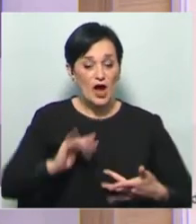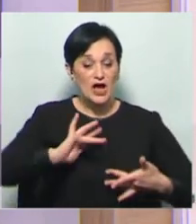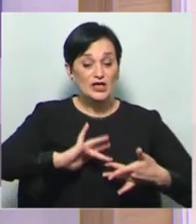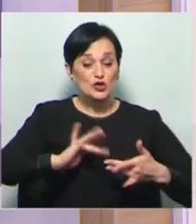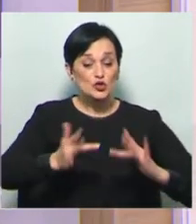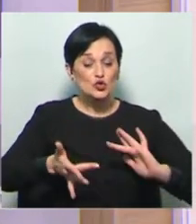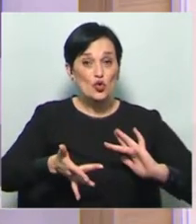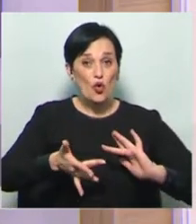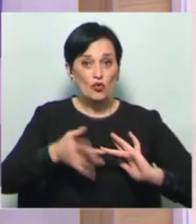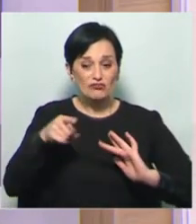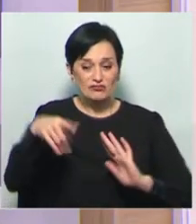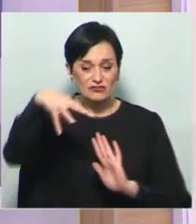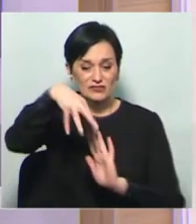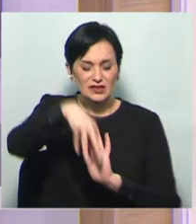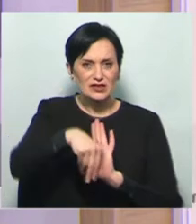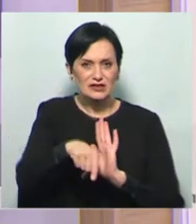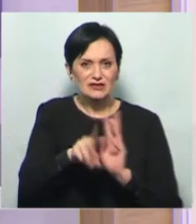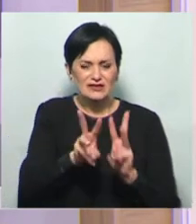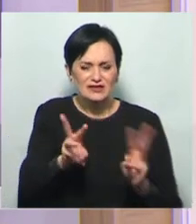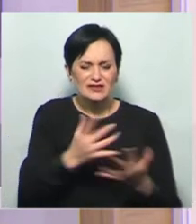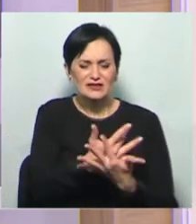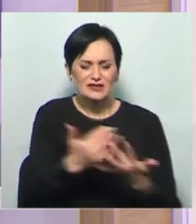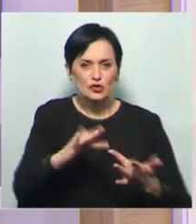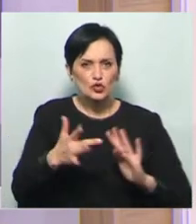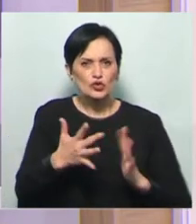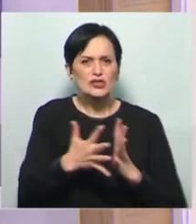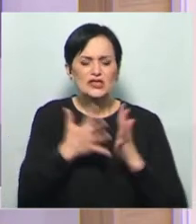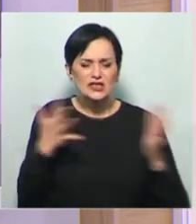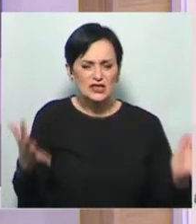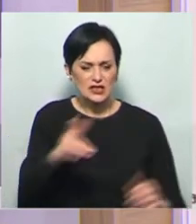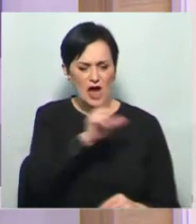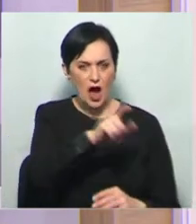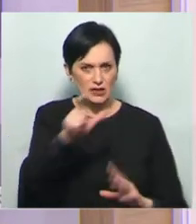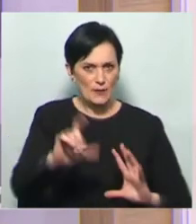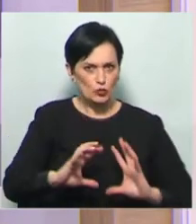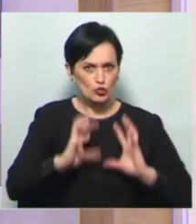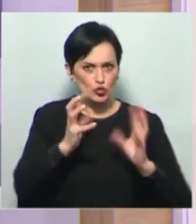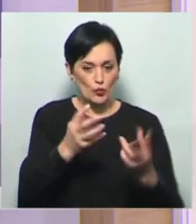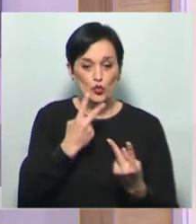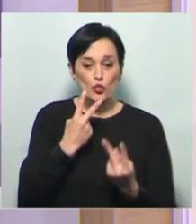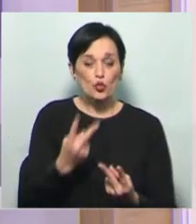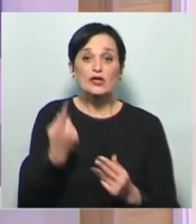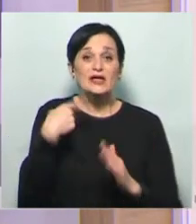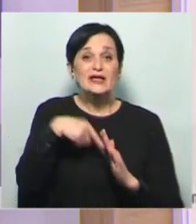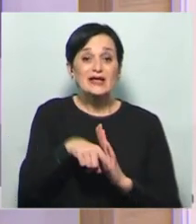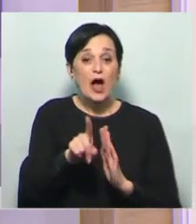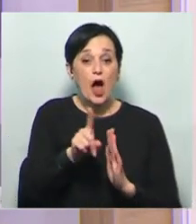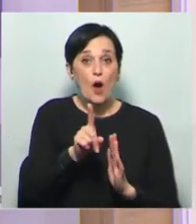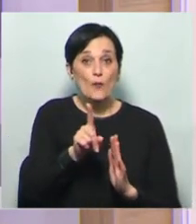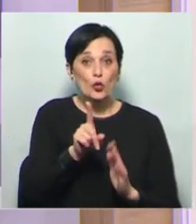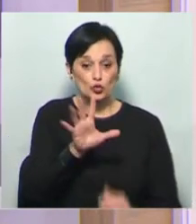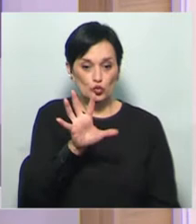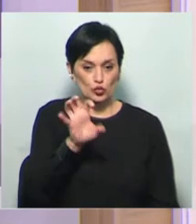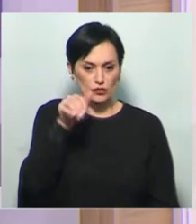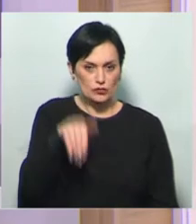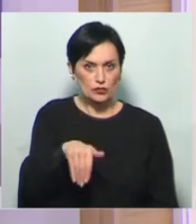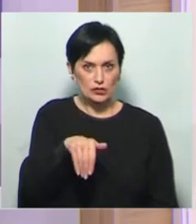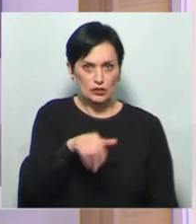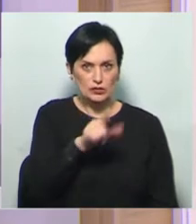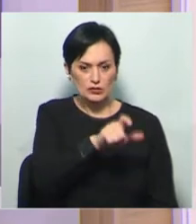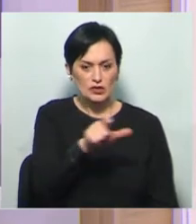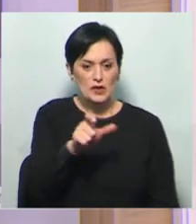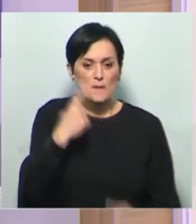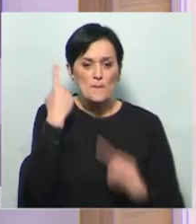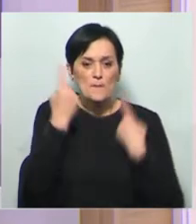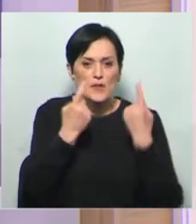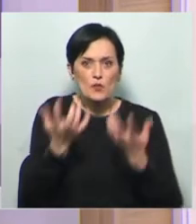ქსელის მომხმარებელი არის ძალიან დიდი არმია ადამიანების მთელ მსოფლიოში. გამოდის, რომ 900,000 მიღებული